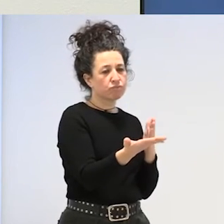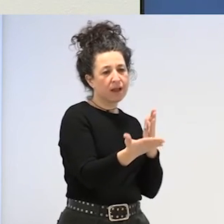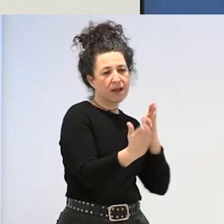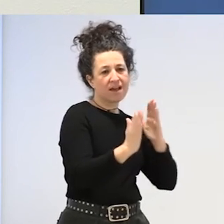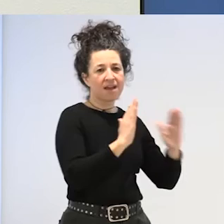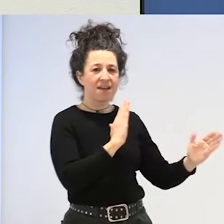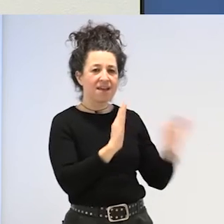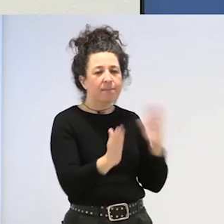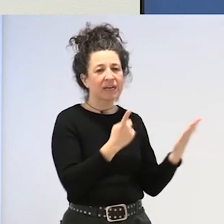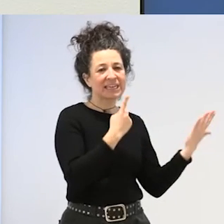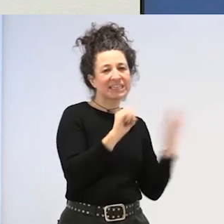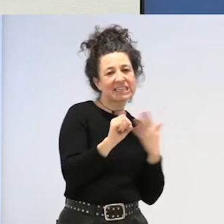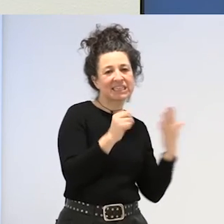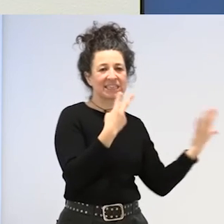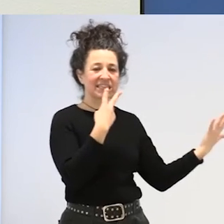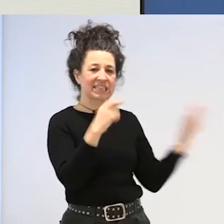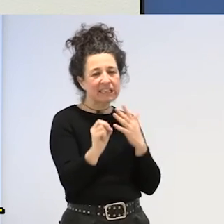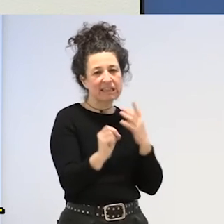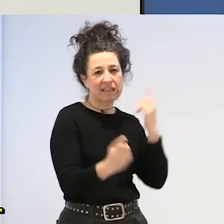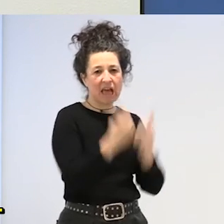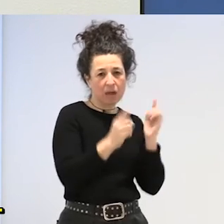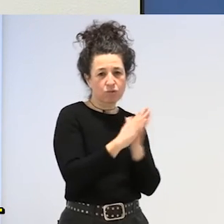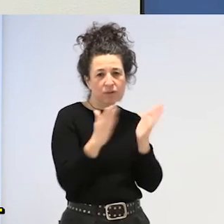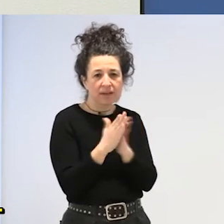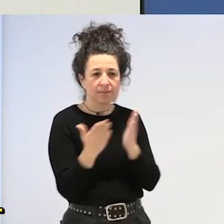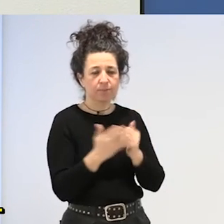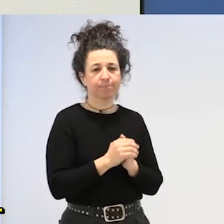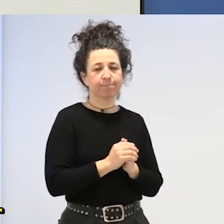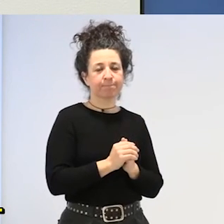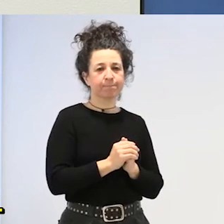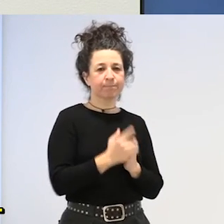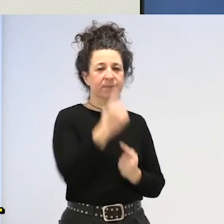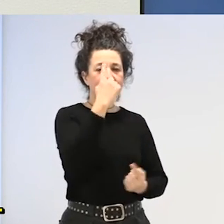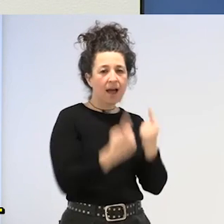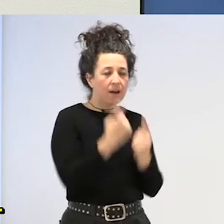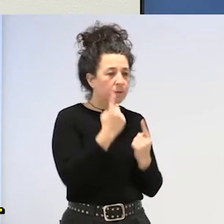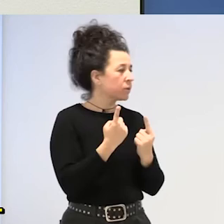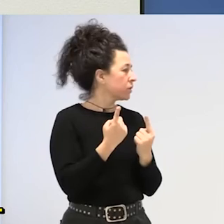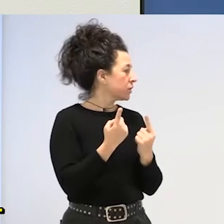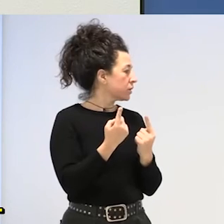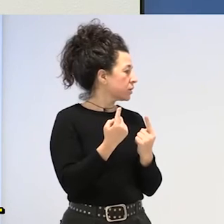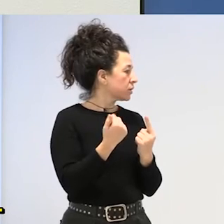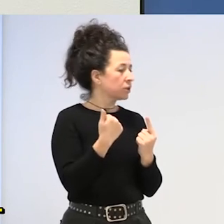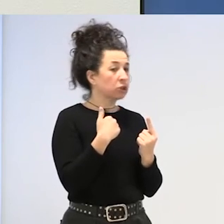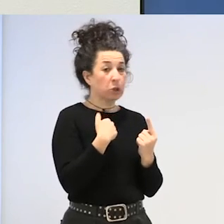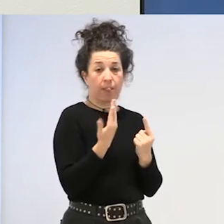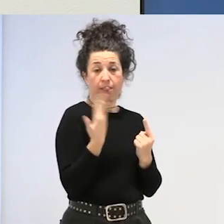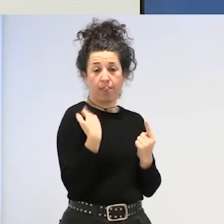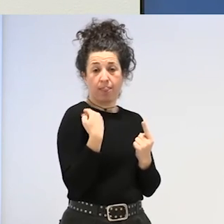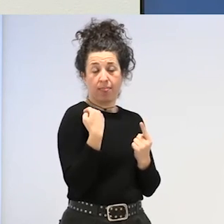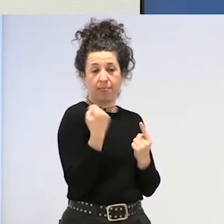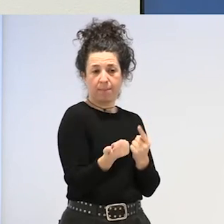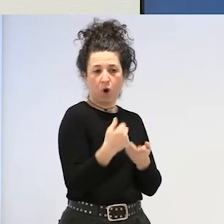irurogeita marretako hamarkadetako zenbait liburu, eta batzuk eta nik irakurri berria dut